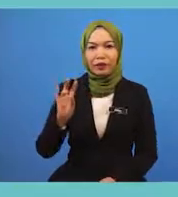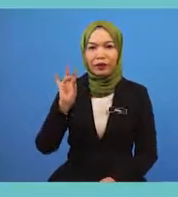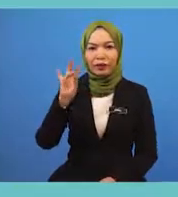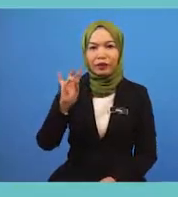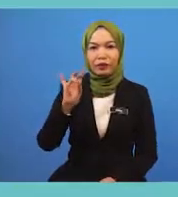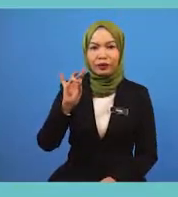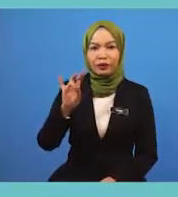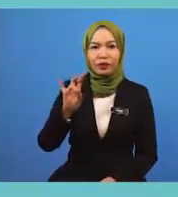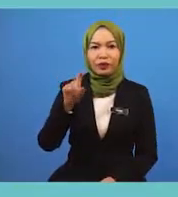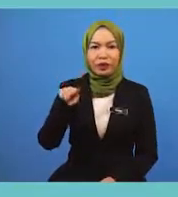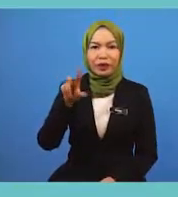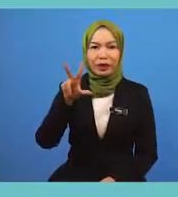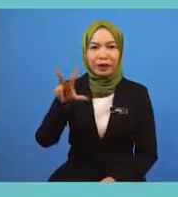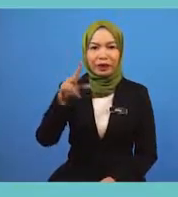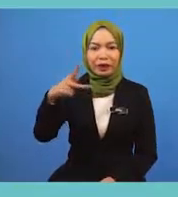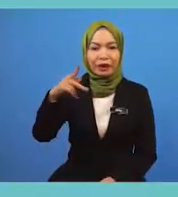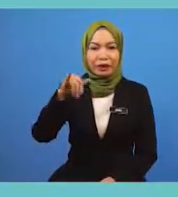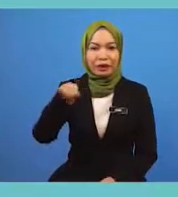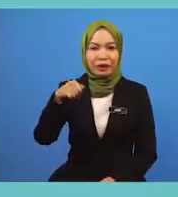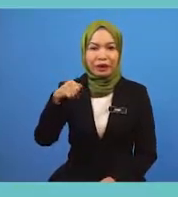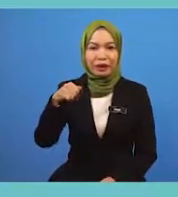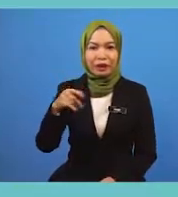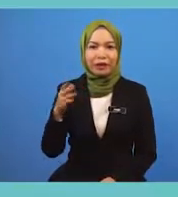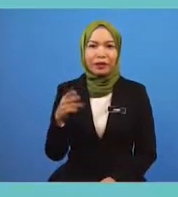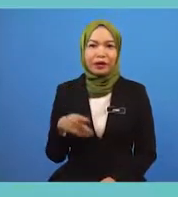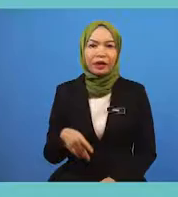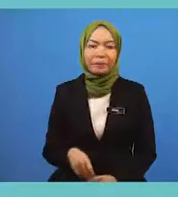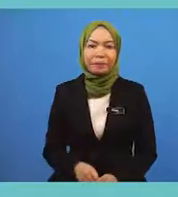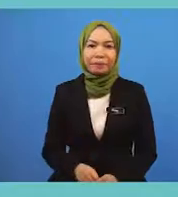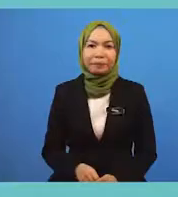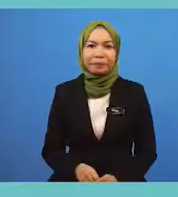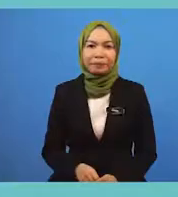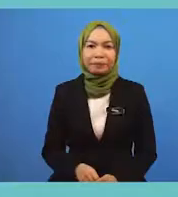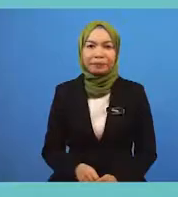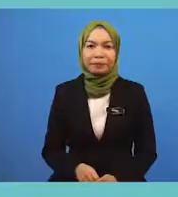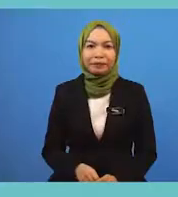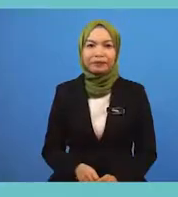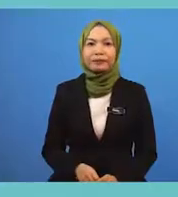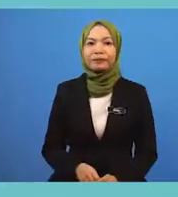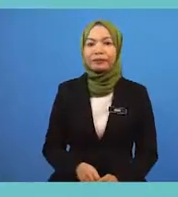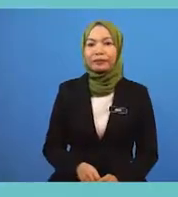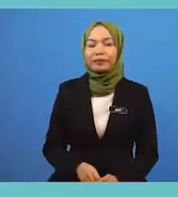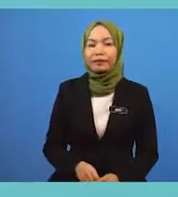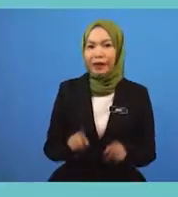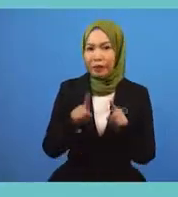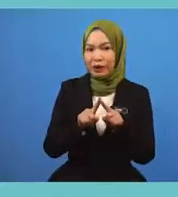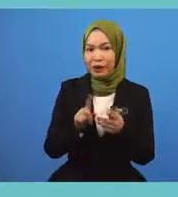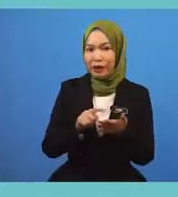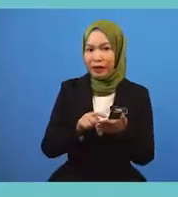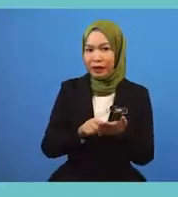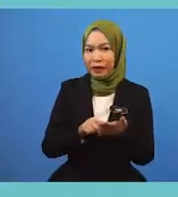57.3 kilojoule per mol. Dari persamaan ini, delta H ini